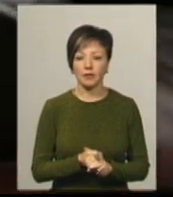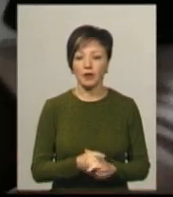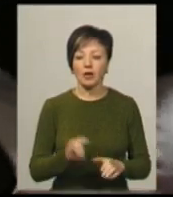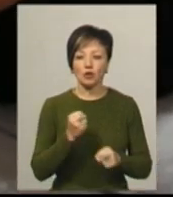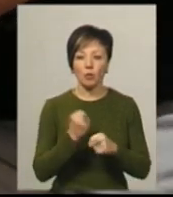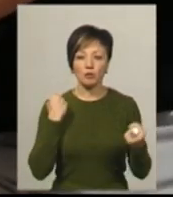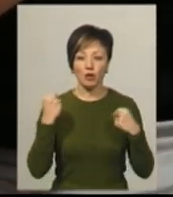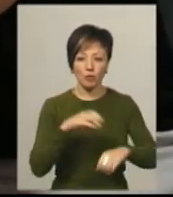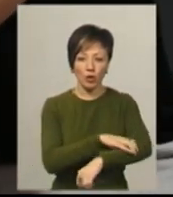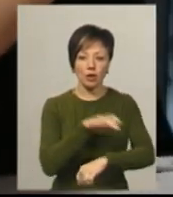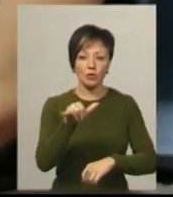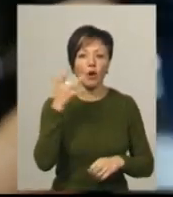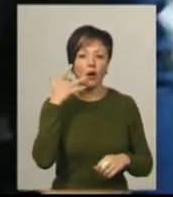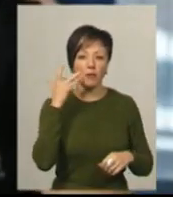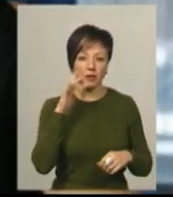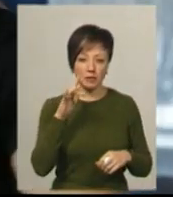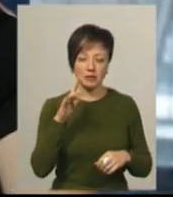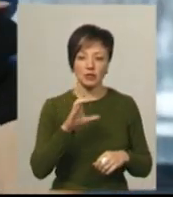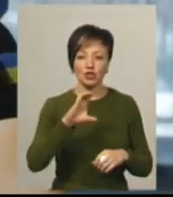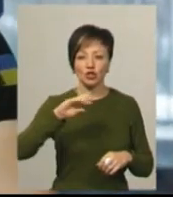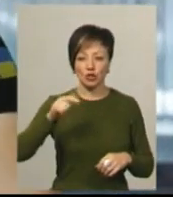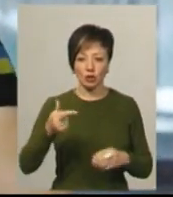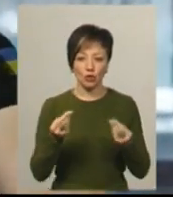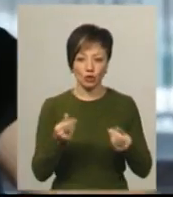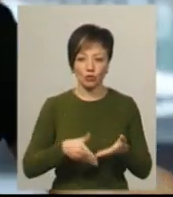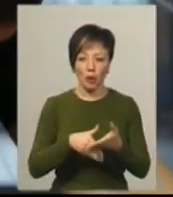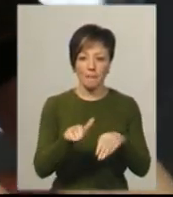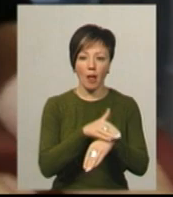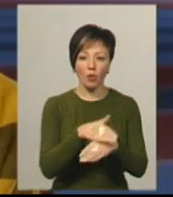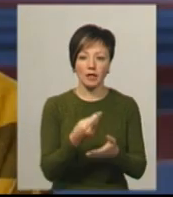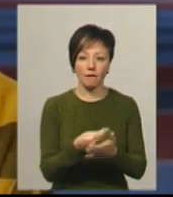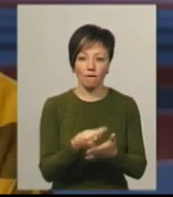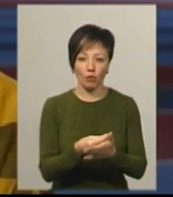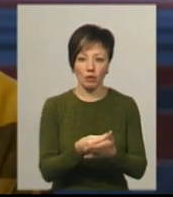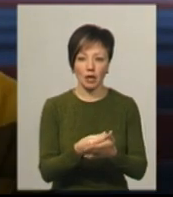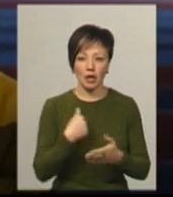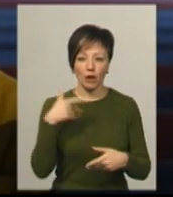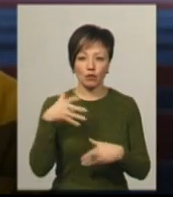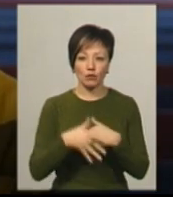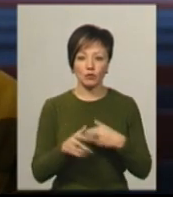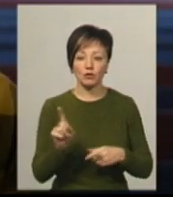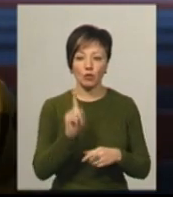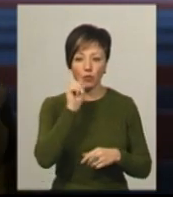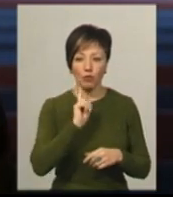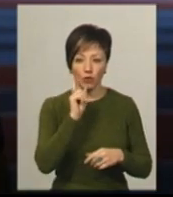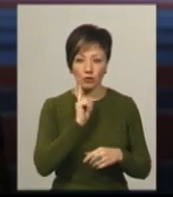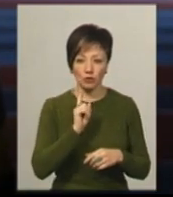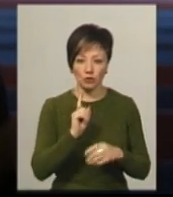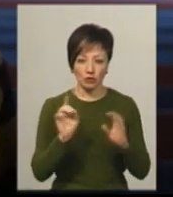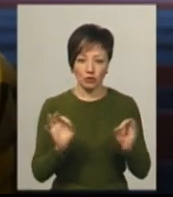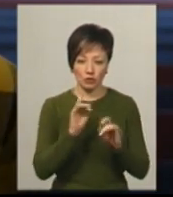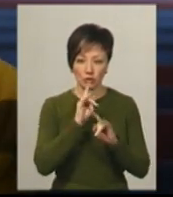протез Максимові у Сполучених Штатах Америки в січні. З грошима допоміг благодійний фонд. Я розумів, що поки що в мене нічого не